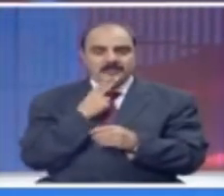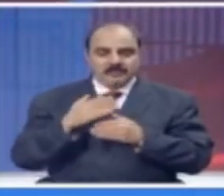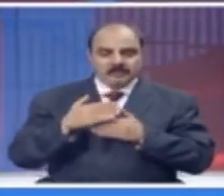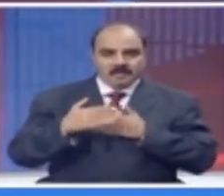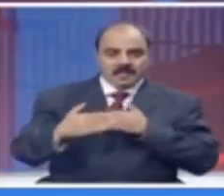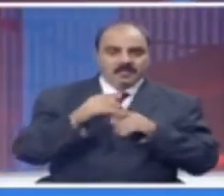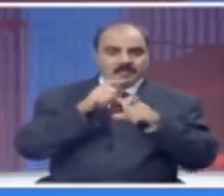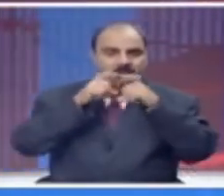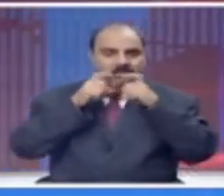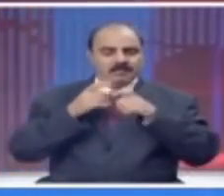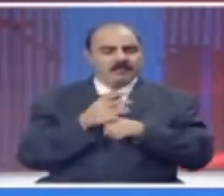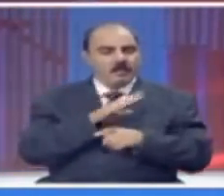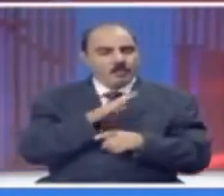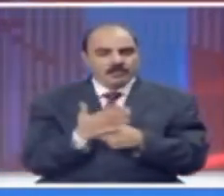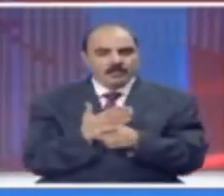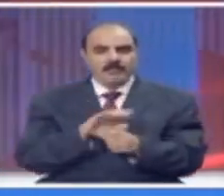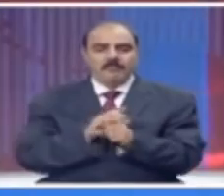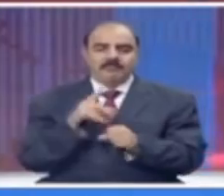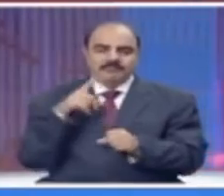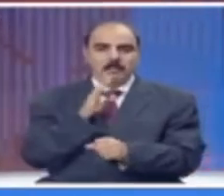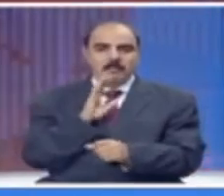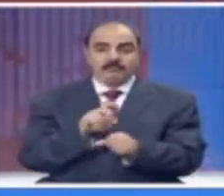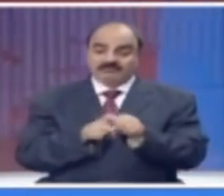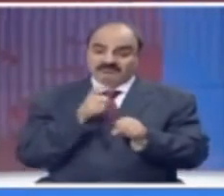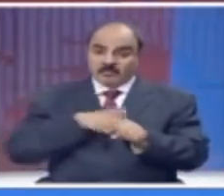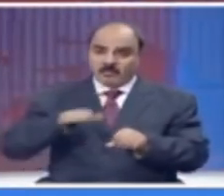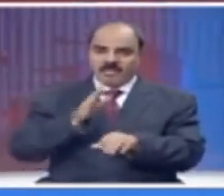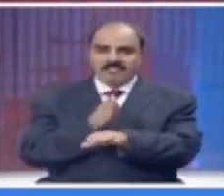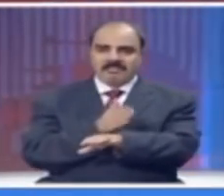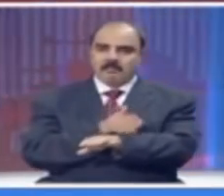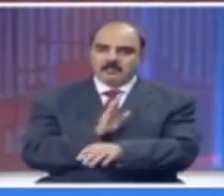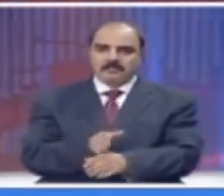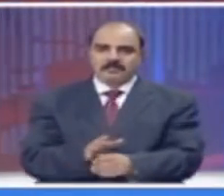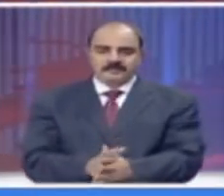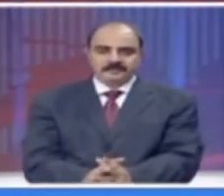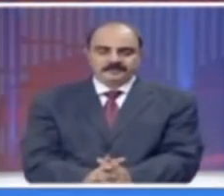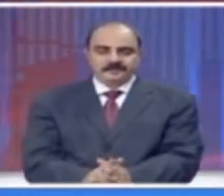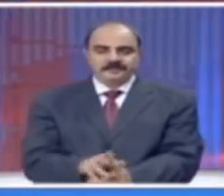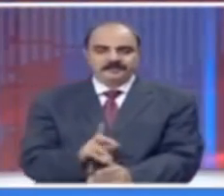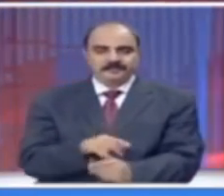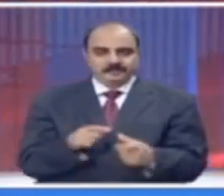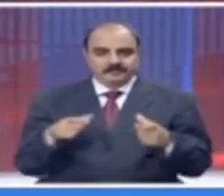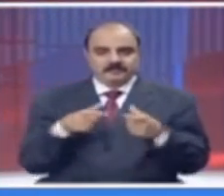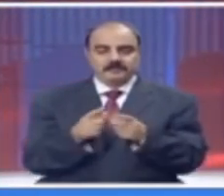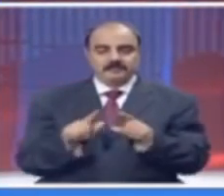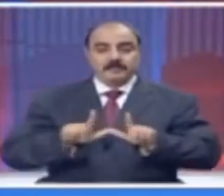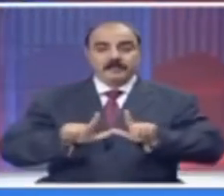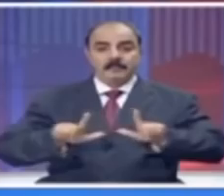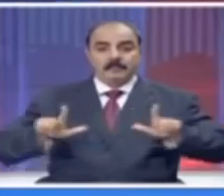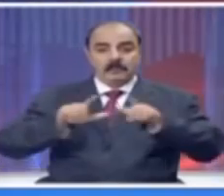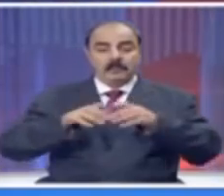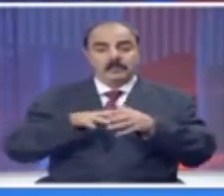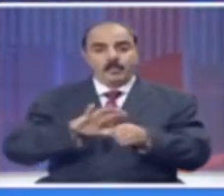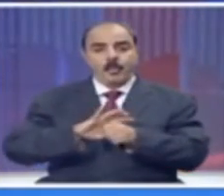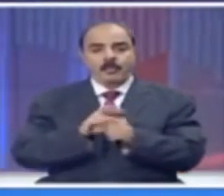فيروس كورونا لتجنب اتخاذ قرارات صعبة تضر بعض الفئات الاقتصادية. وخلال ترأسه اجتماع اللجنة العليا